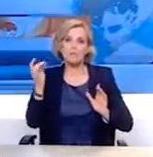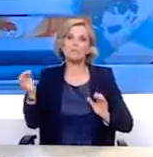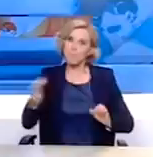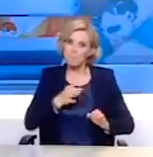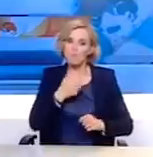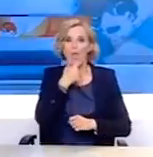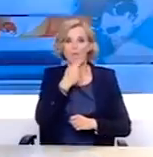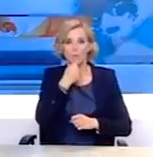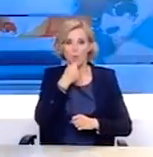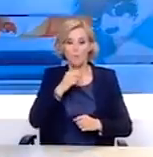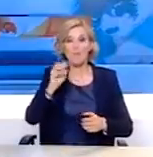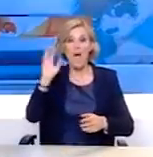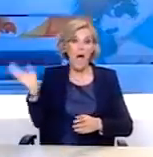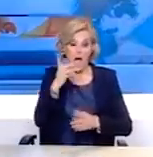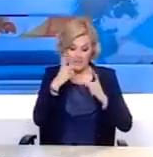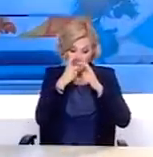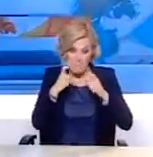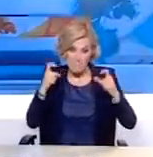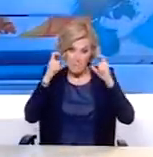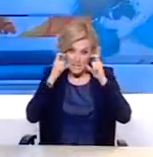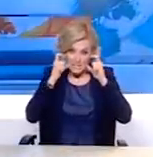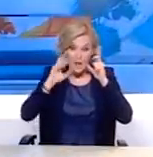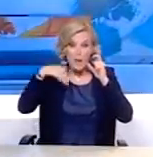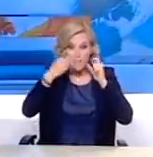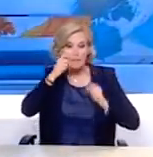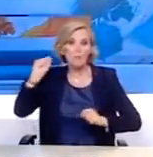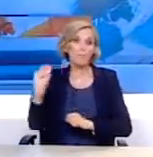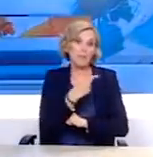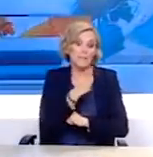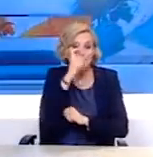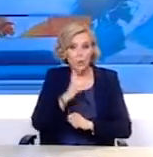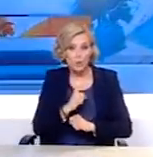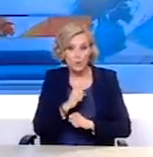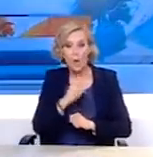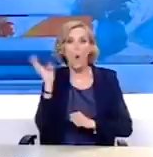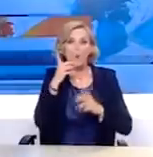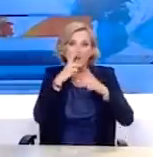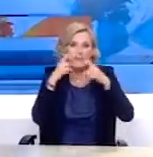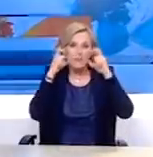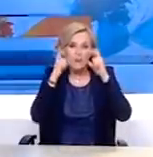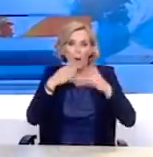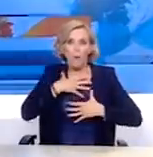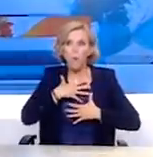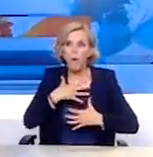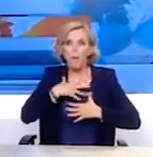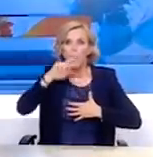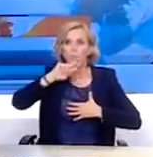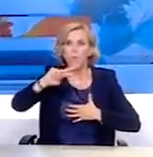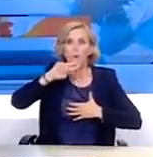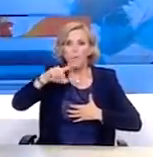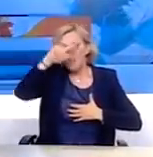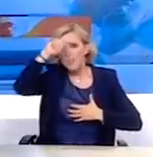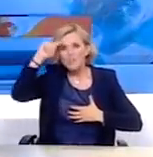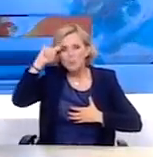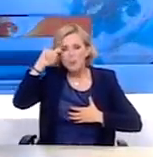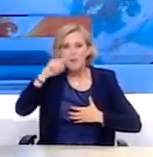στο πρόσωπό σου. Δυσκολία στην αναπνοή από τη χρήση μάσκας, ψευδής αίσθηση ασφάλειας η οποία θα οδηγήσει σε